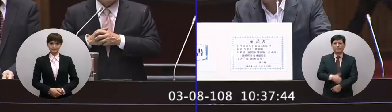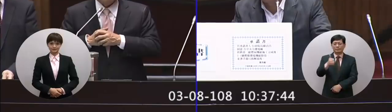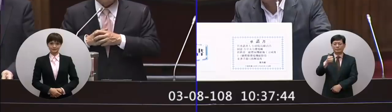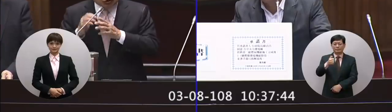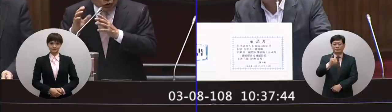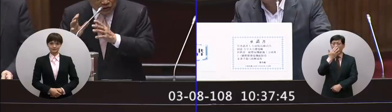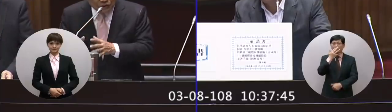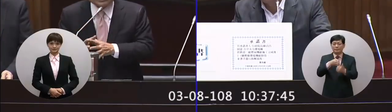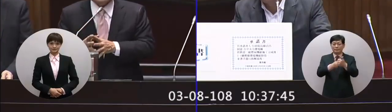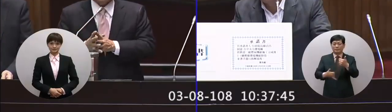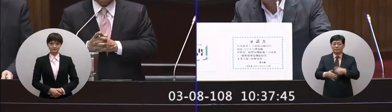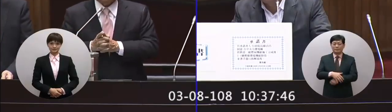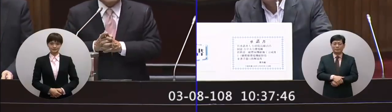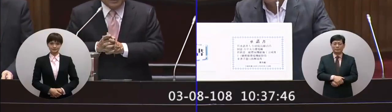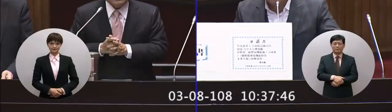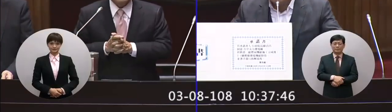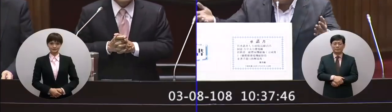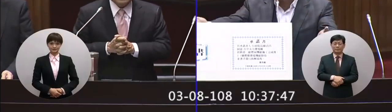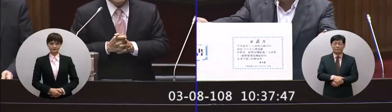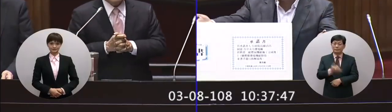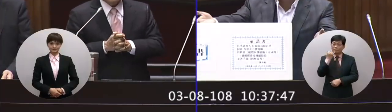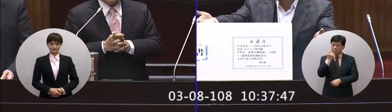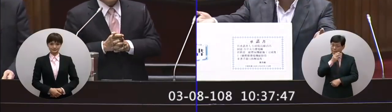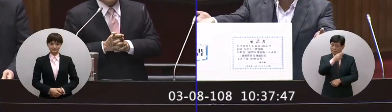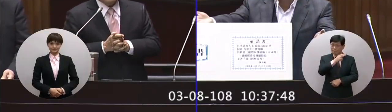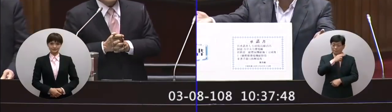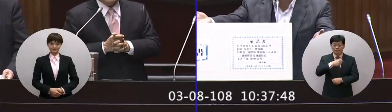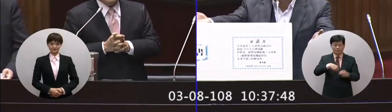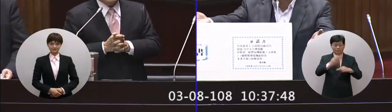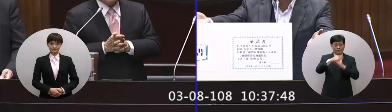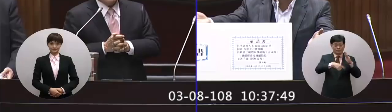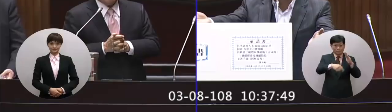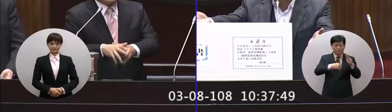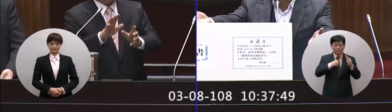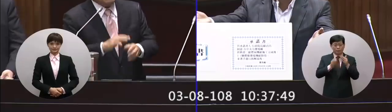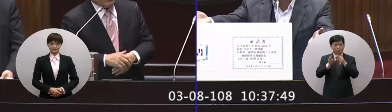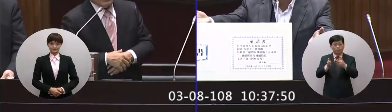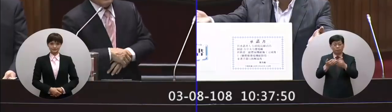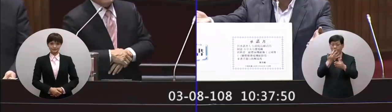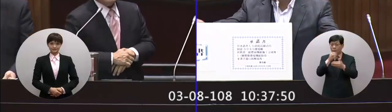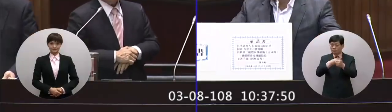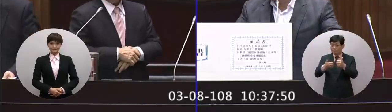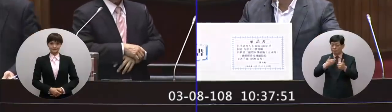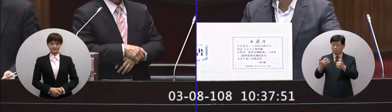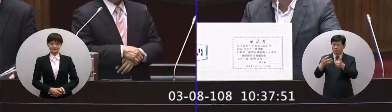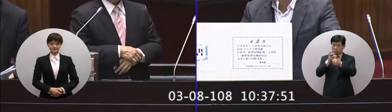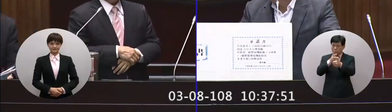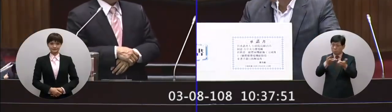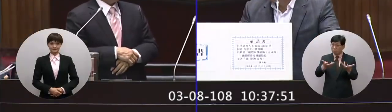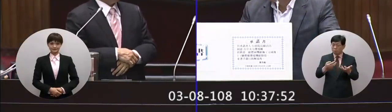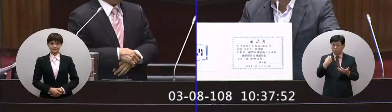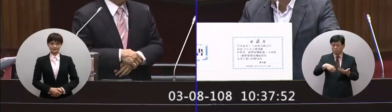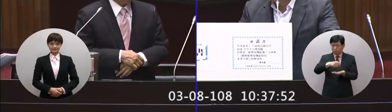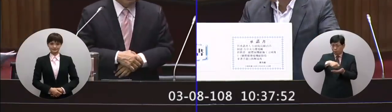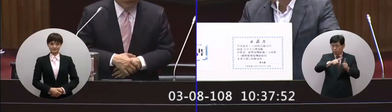谢谢严委员，是不是请行政院针对严委员的质询在